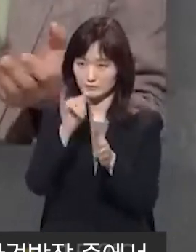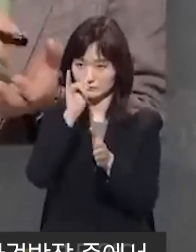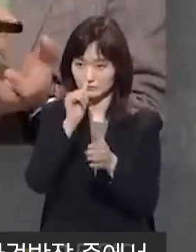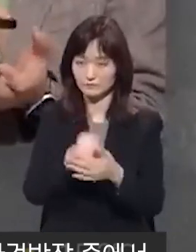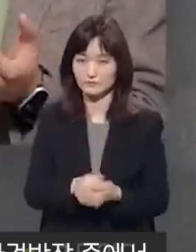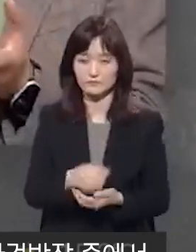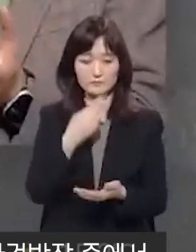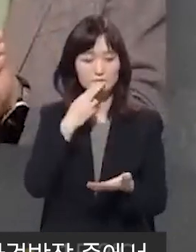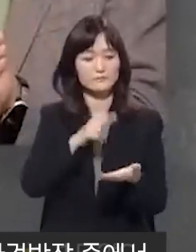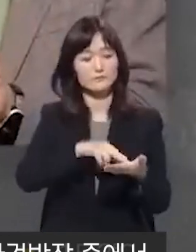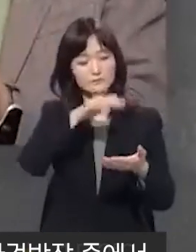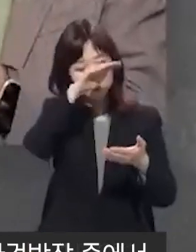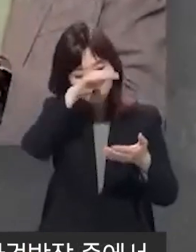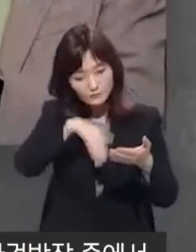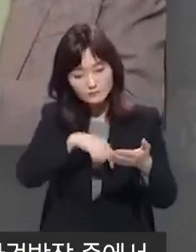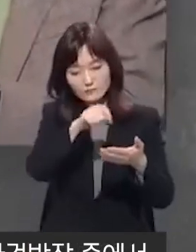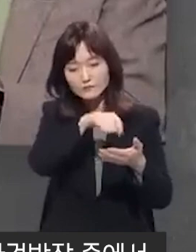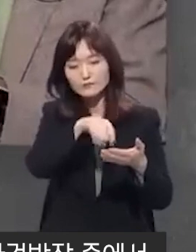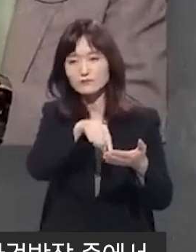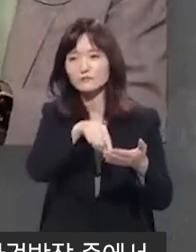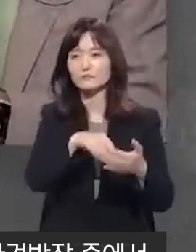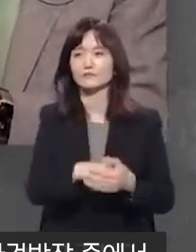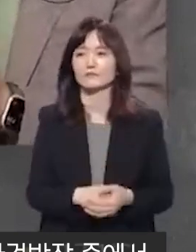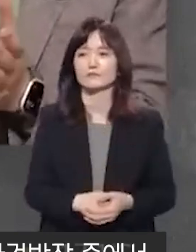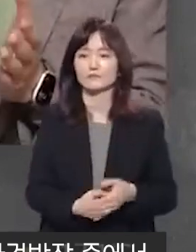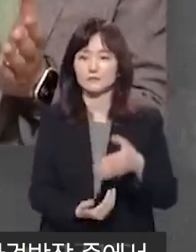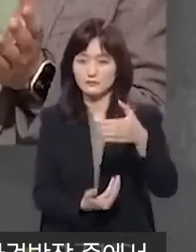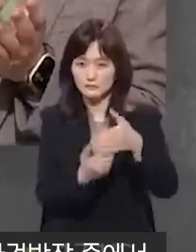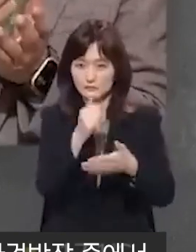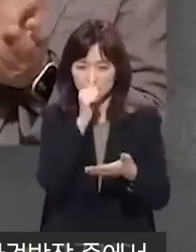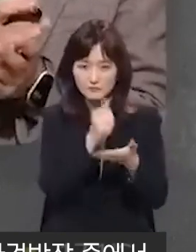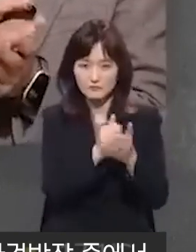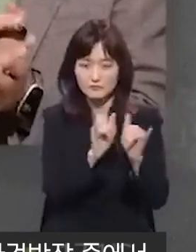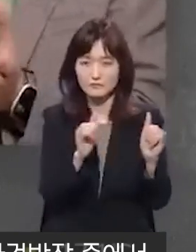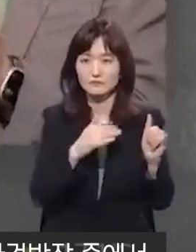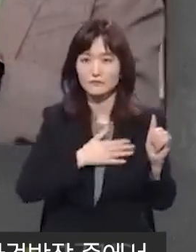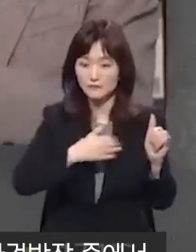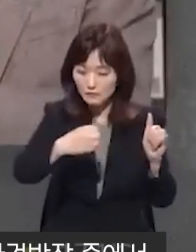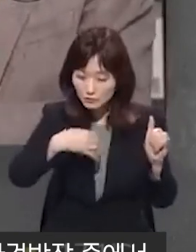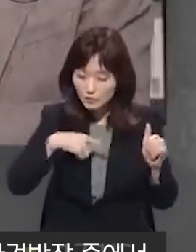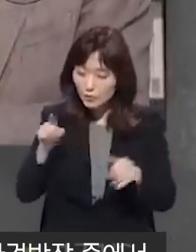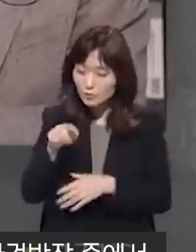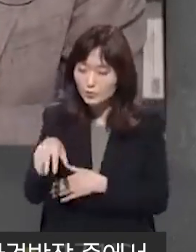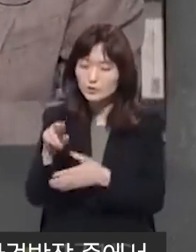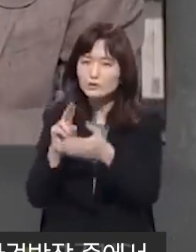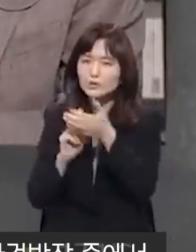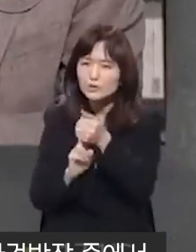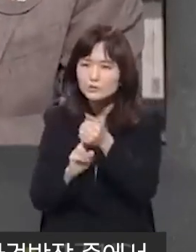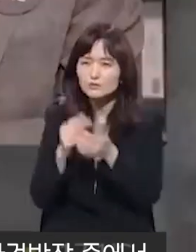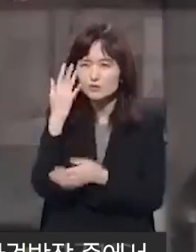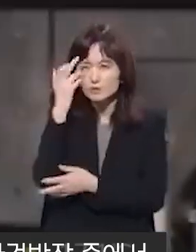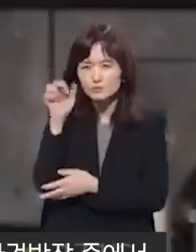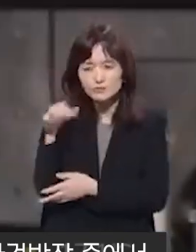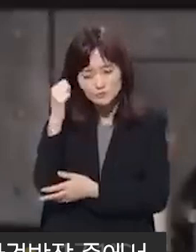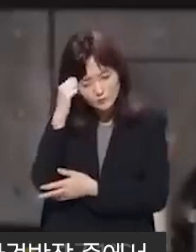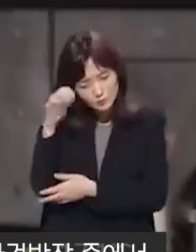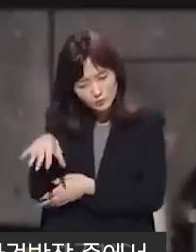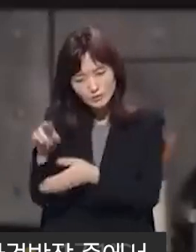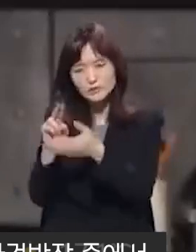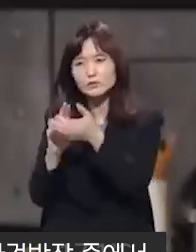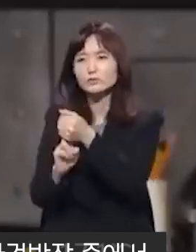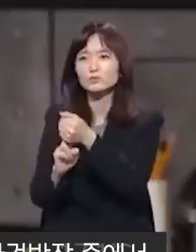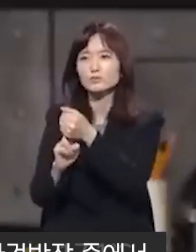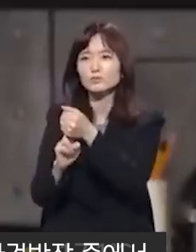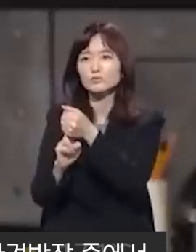그 편지에 어떻게 썼냐면 그때 사건 범인이 나에게 뭐 얘기를 해서 어디에 숨겼다. 울산의 한 숙박업소에 감췄다. 이렇게